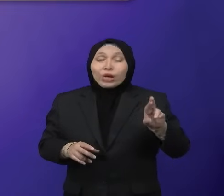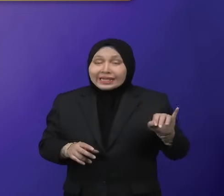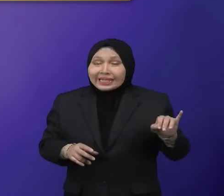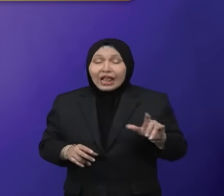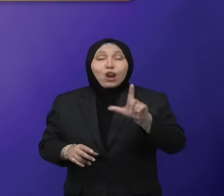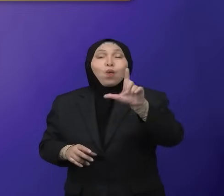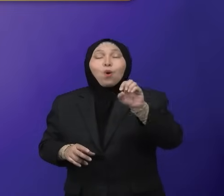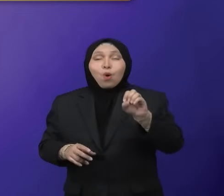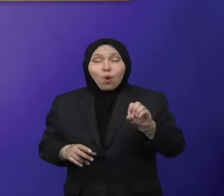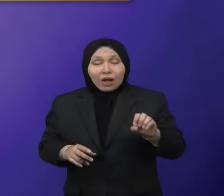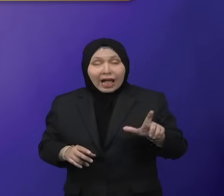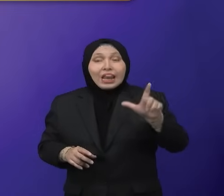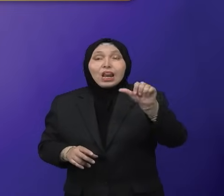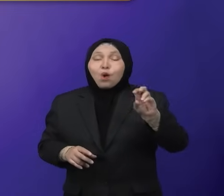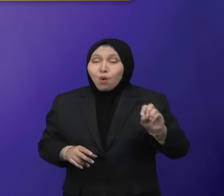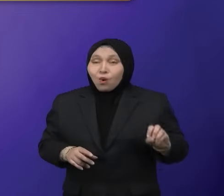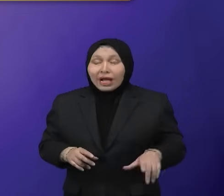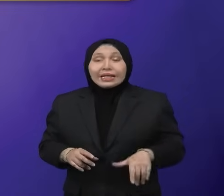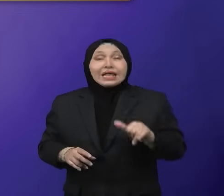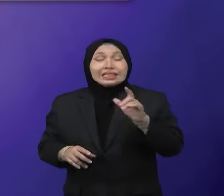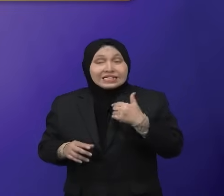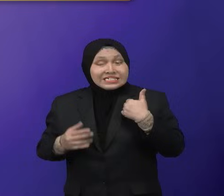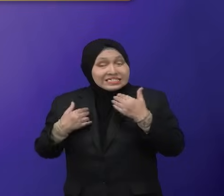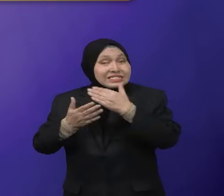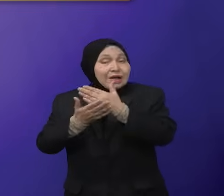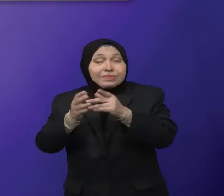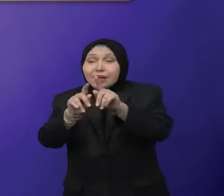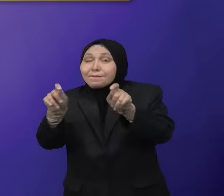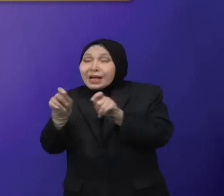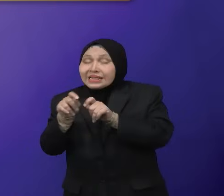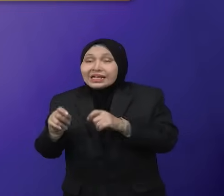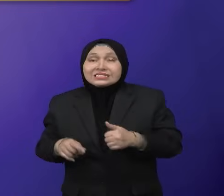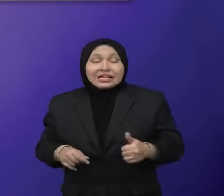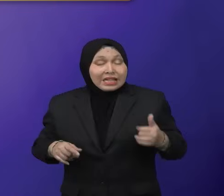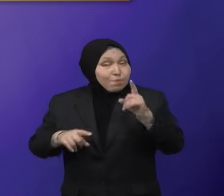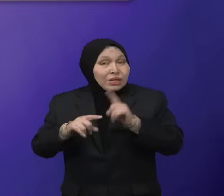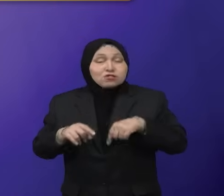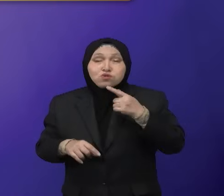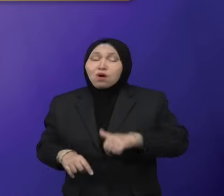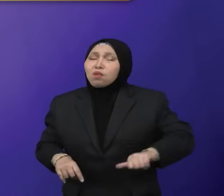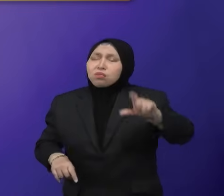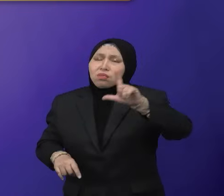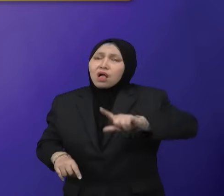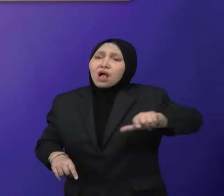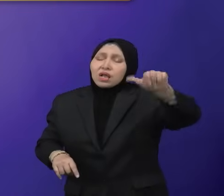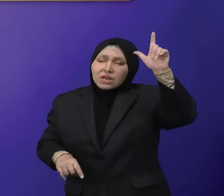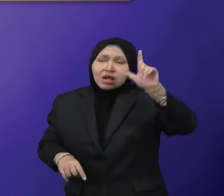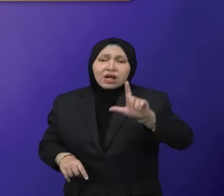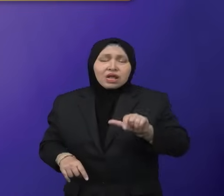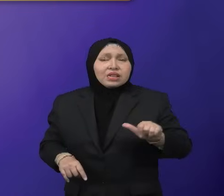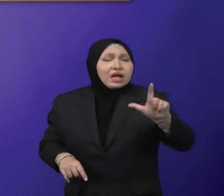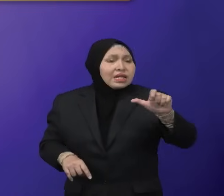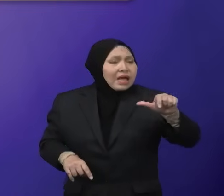lo. Allah, tak boleh. Walaupun ada setengah-setengah tempat, negara ni tak boleh sebut kan. Allah disebut. La ilaha